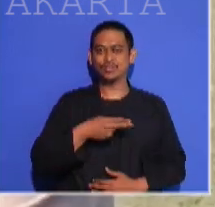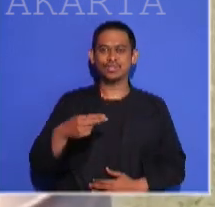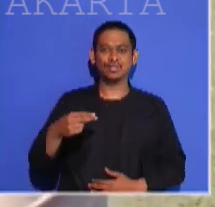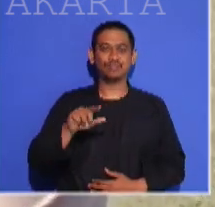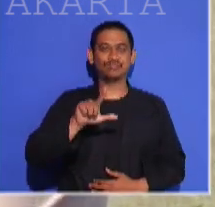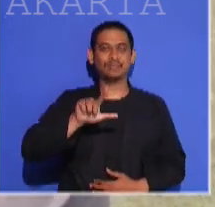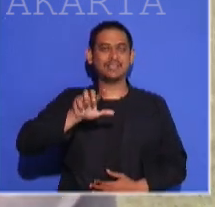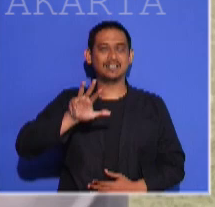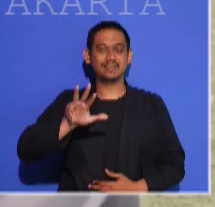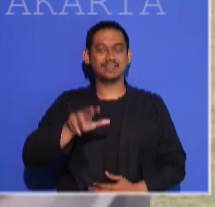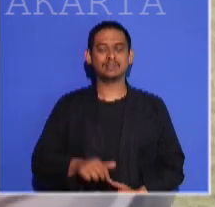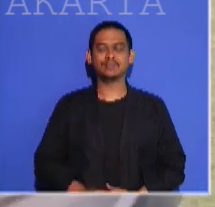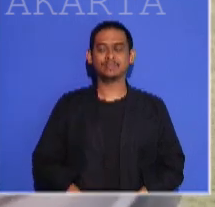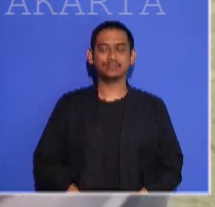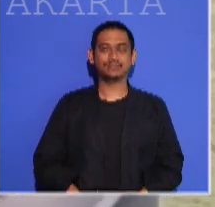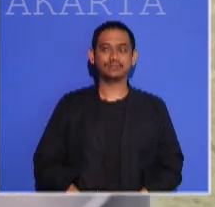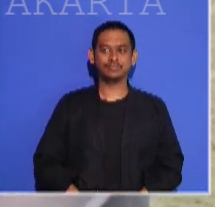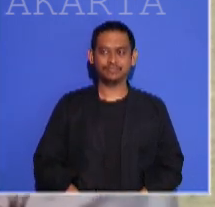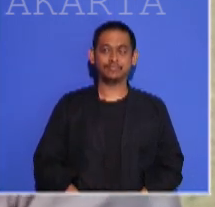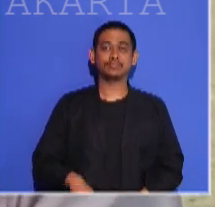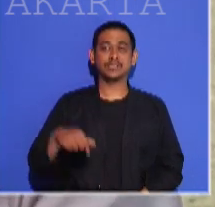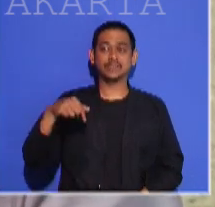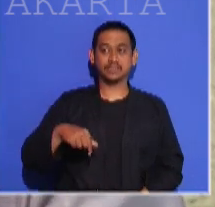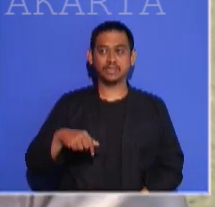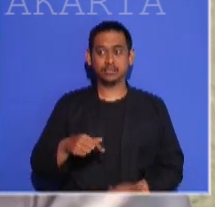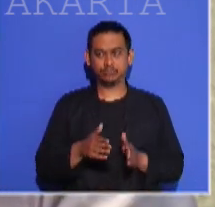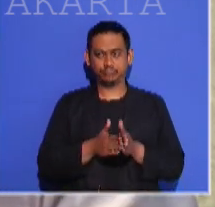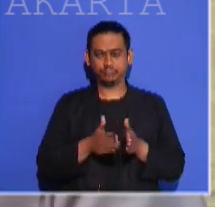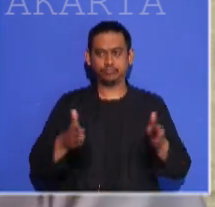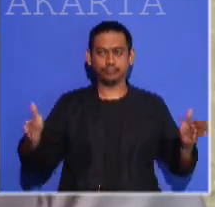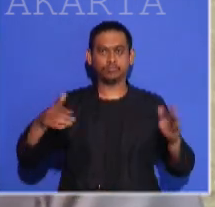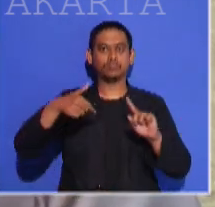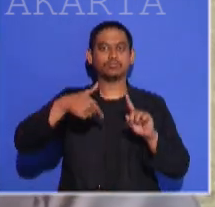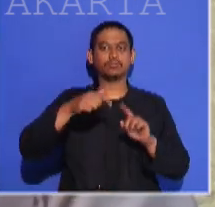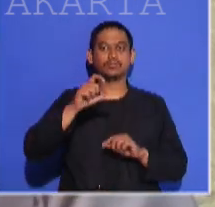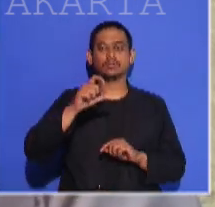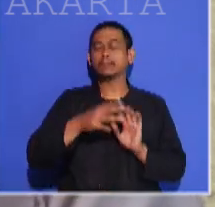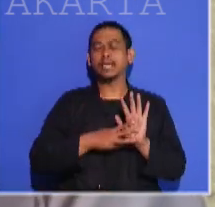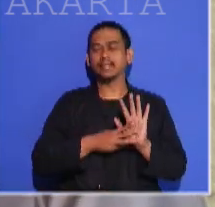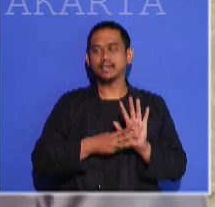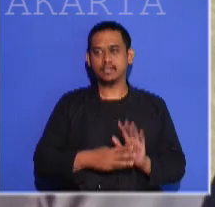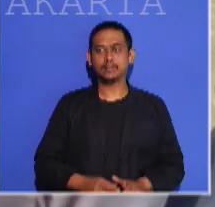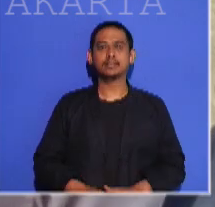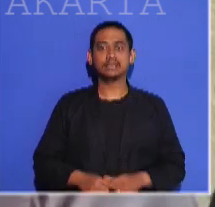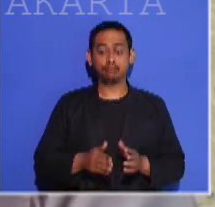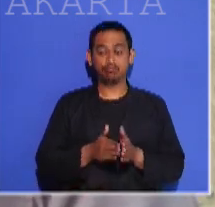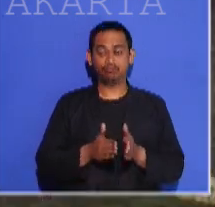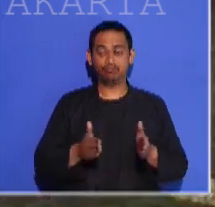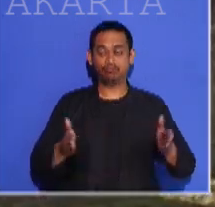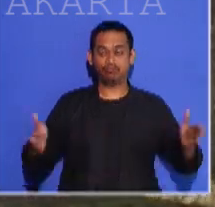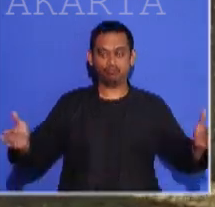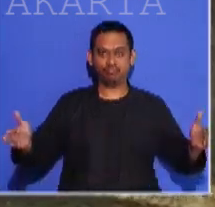Ini kita bikinpanjang 17 m Ini batik abstrak Paki dari kreativitas anak-anak